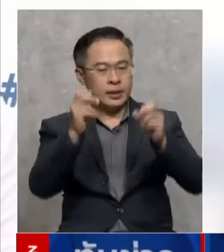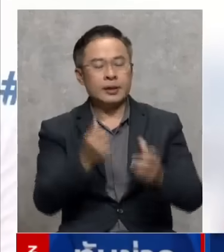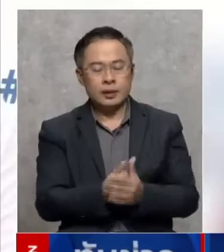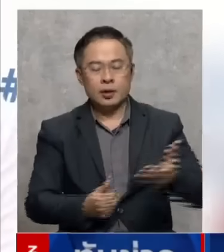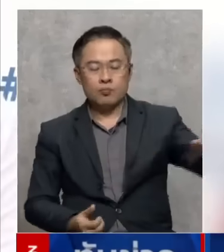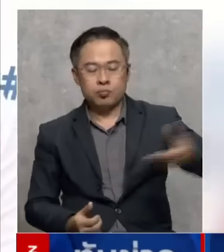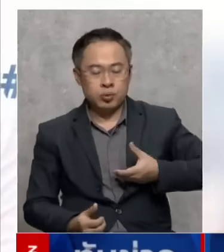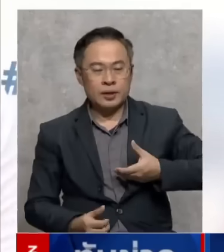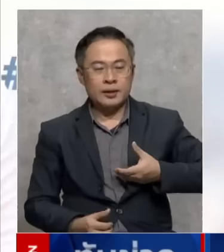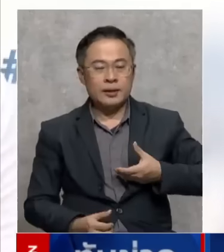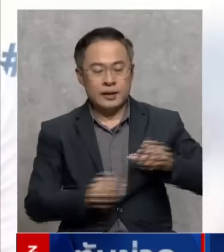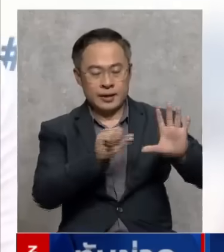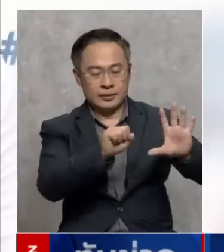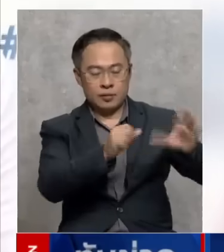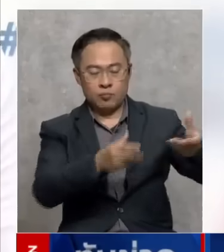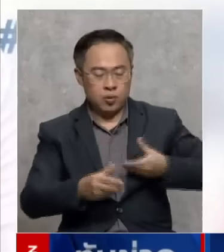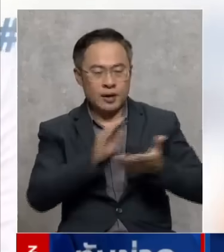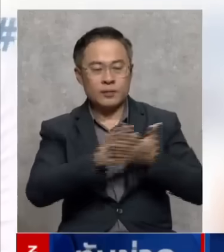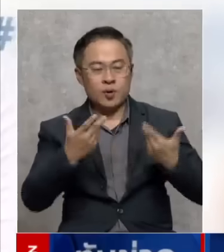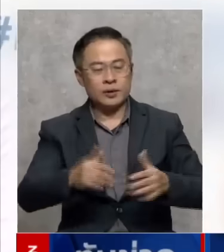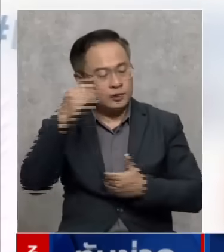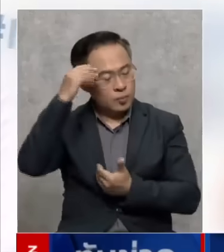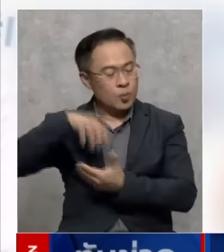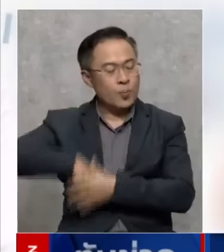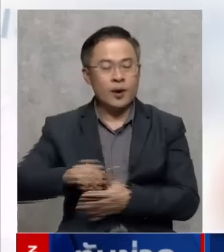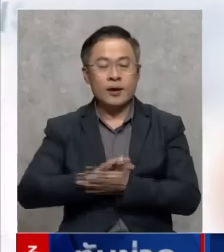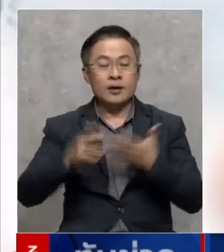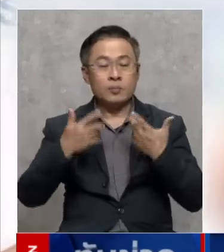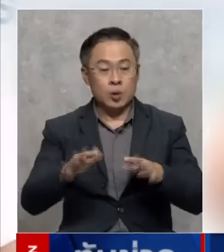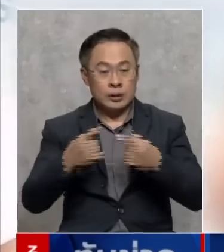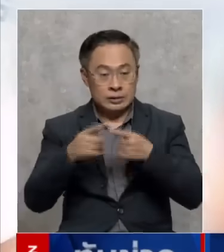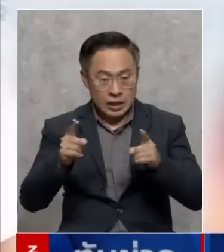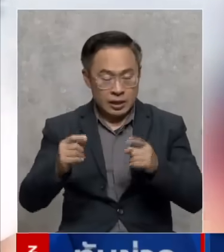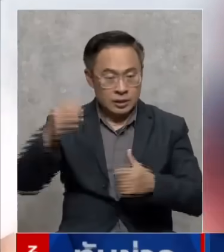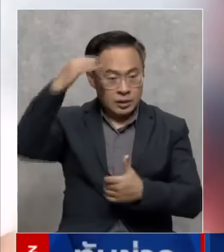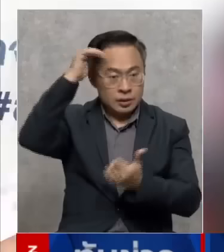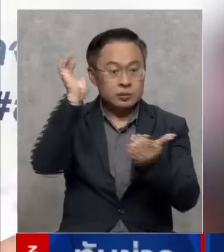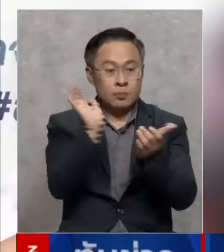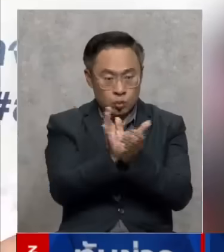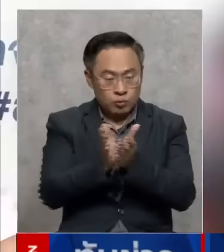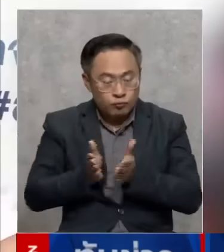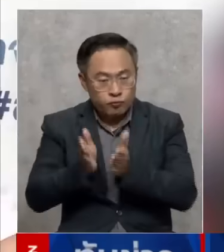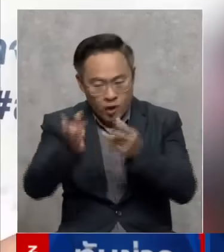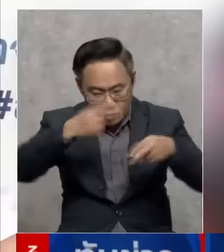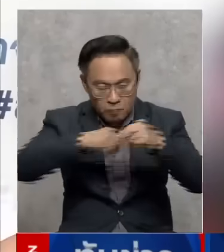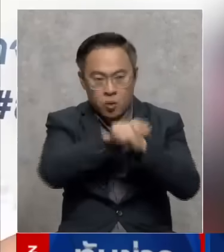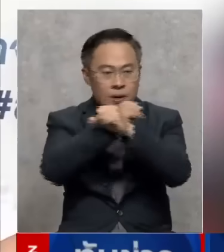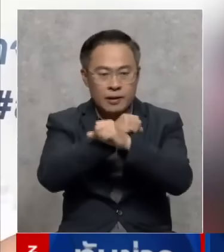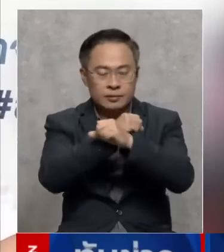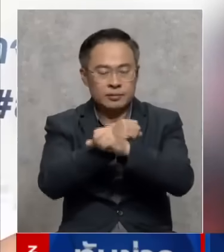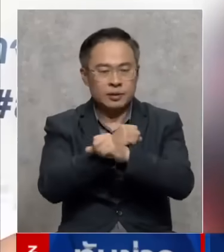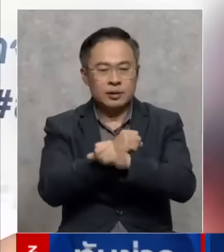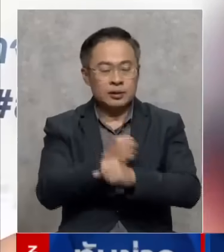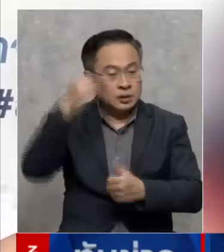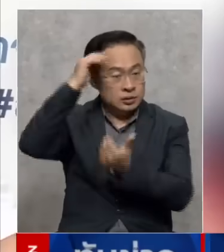ทำงานกันกับทางสนทีนี้พอมันมีหน่วยงานปราบปรามยาเสพติดเข้าไปด้วยนะการทำงานในการขยายผลเนี่ยมันไม่สามารถเคลียร์ให้ได้